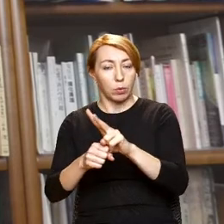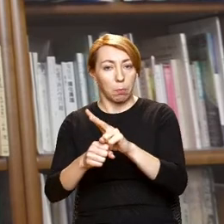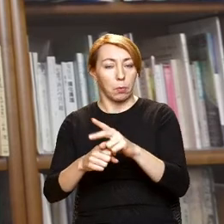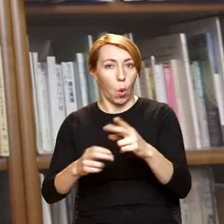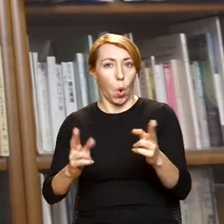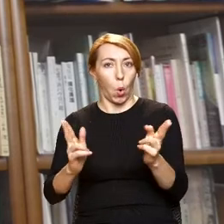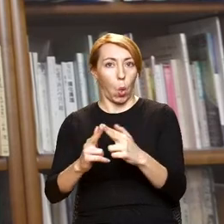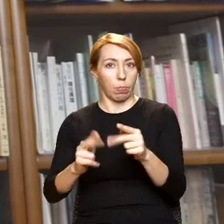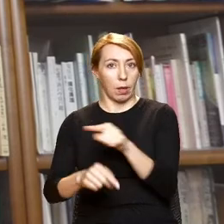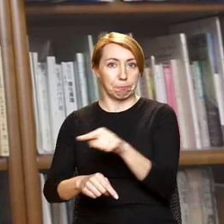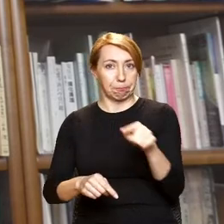ożywione kontakty.